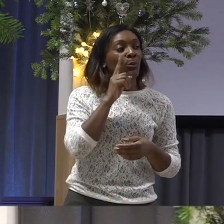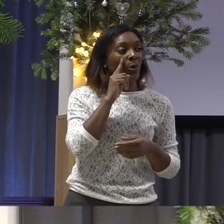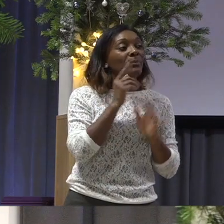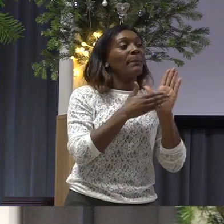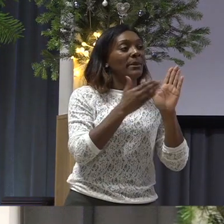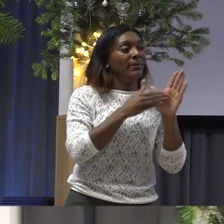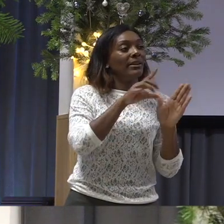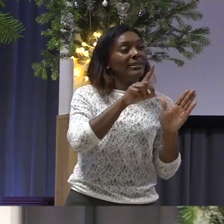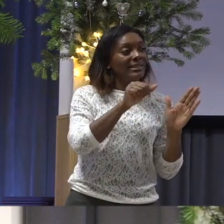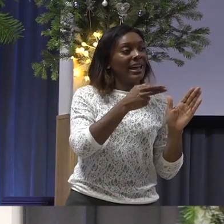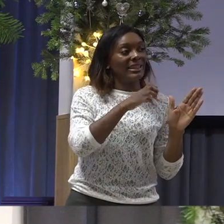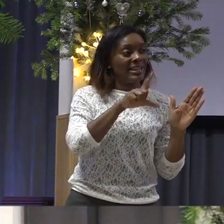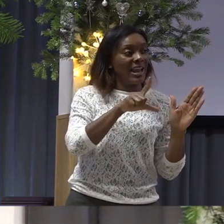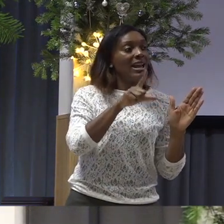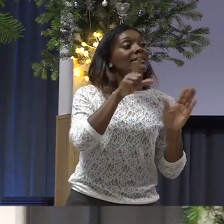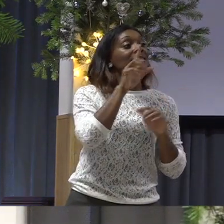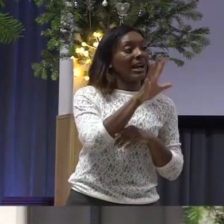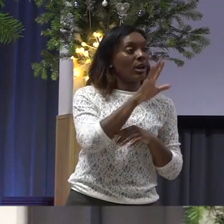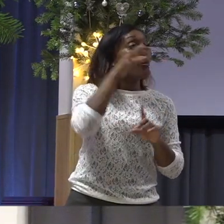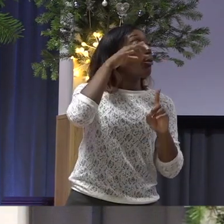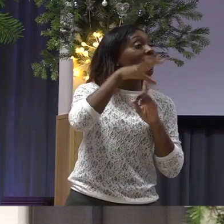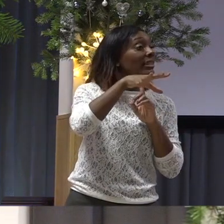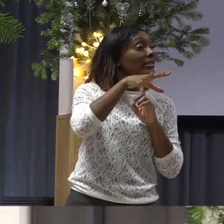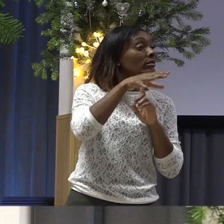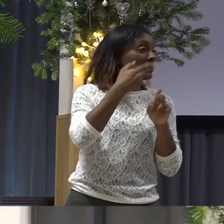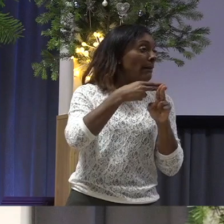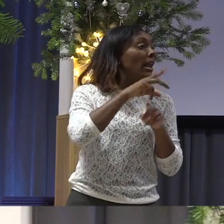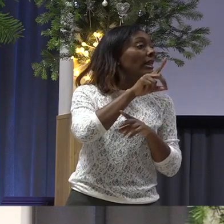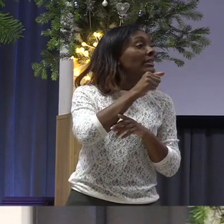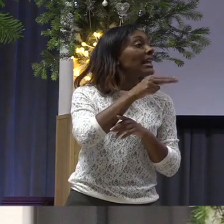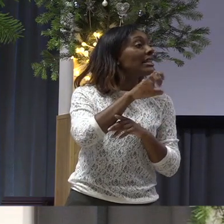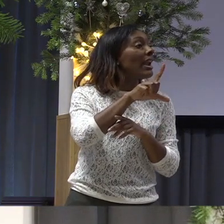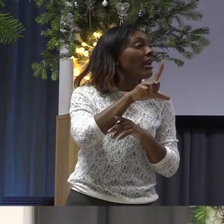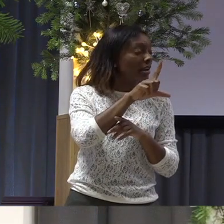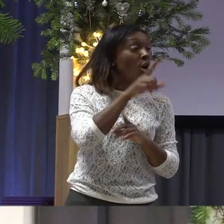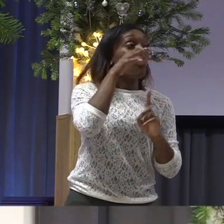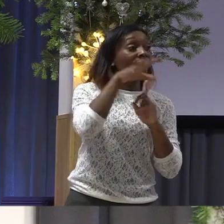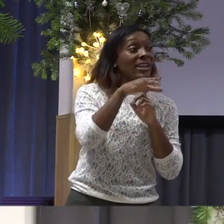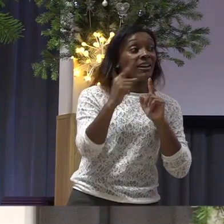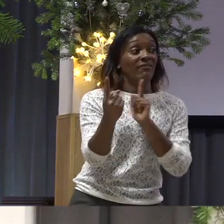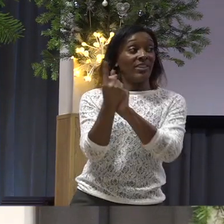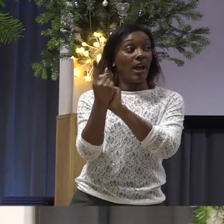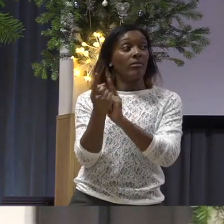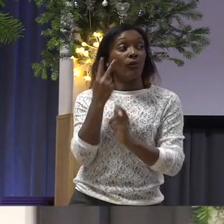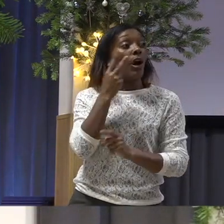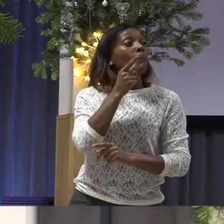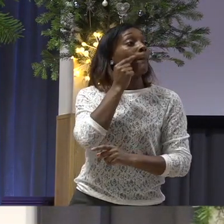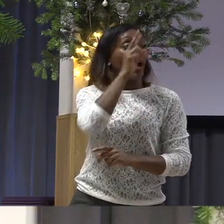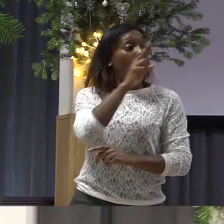5, le prophète, le sage Daniel, vient le voir pour dire à